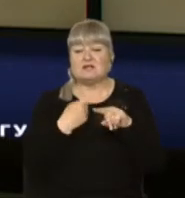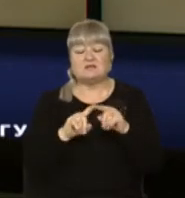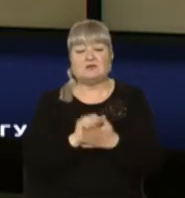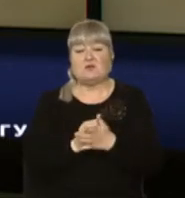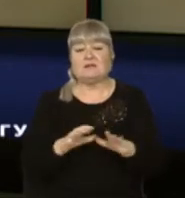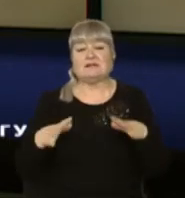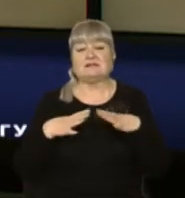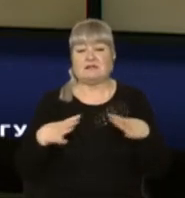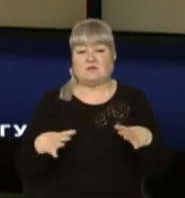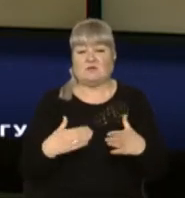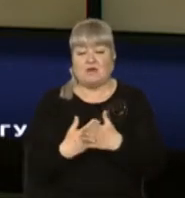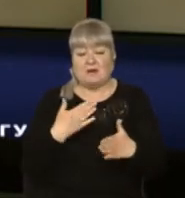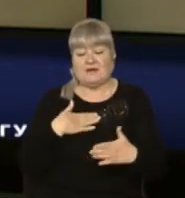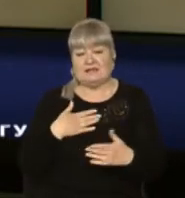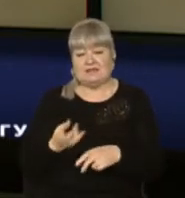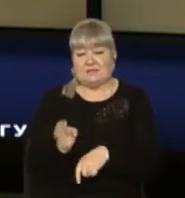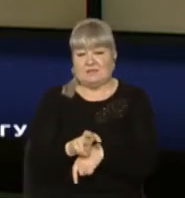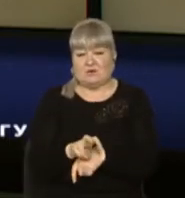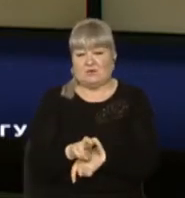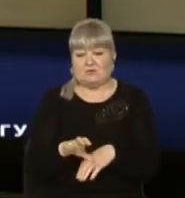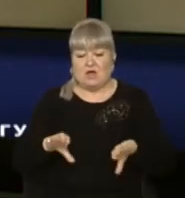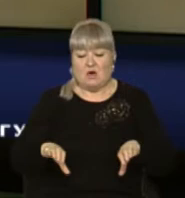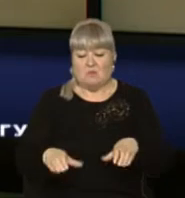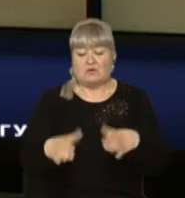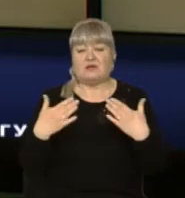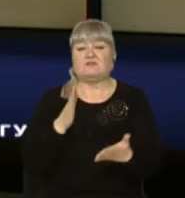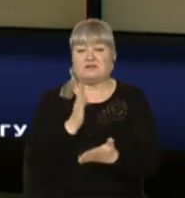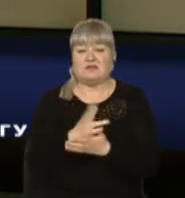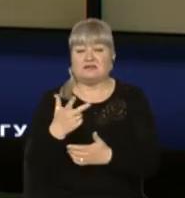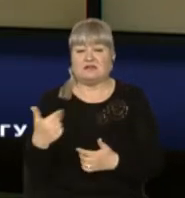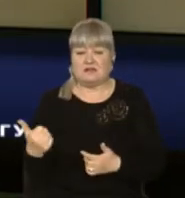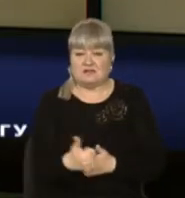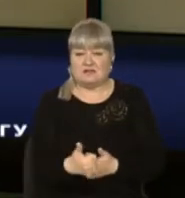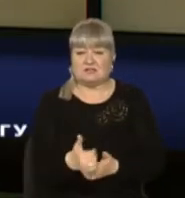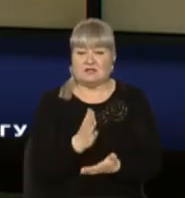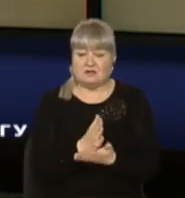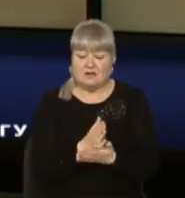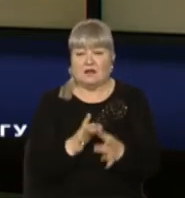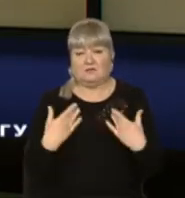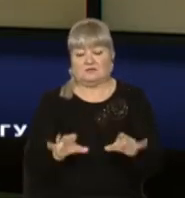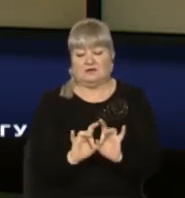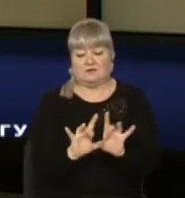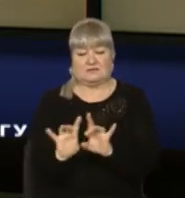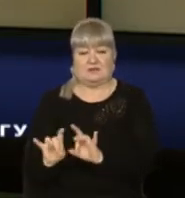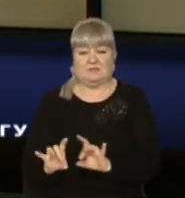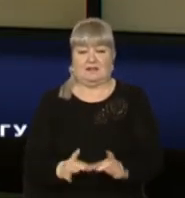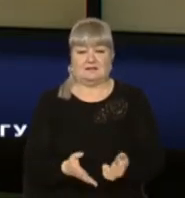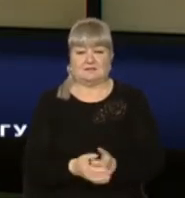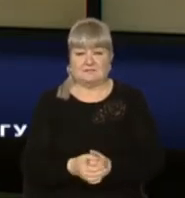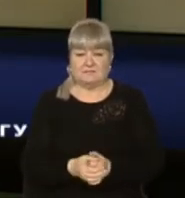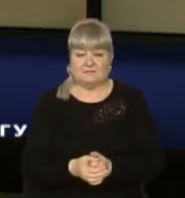було до нашого приходу до міської ради. Бруківка вже стоїть. 3 тижні постояла, розсипалась. Я хочу звернути вам іншу увагу, тому